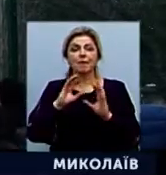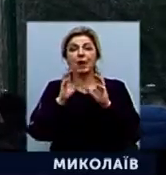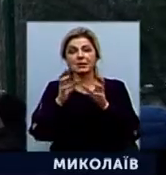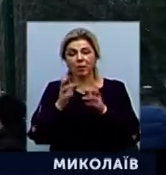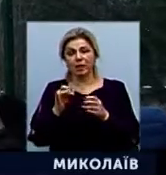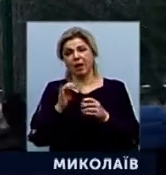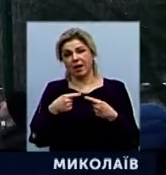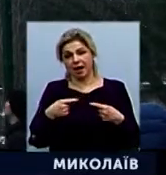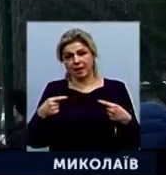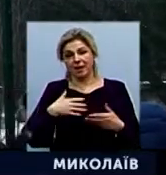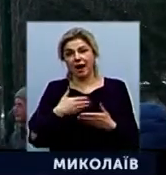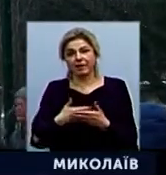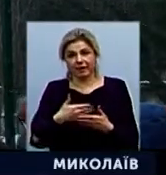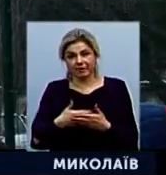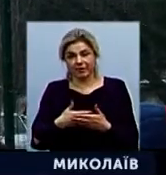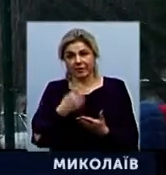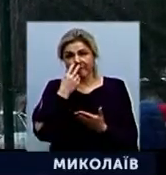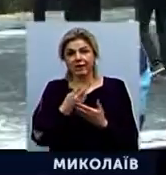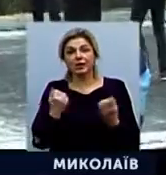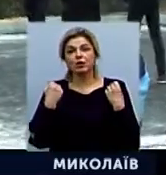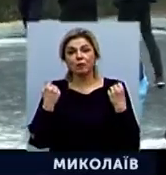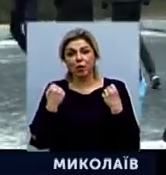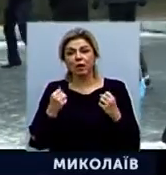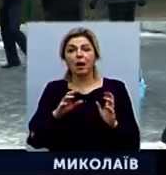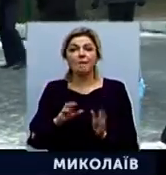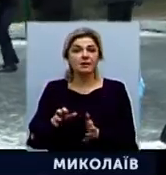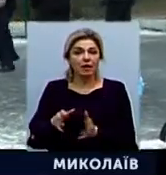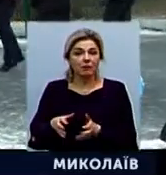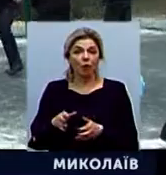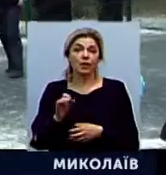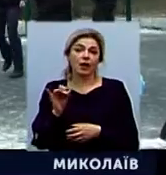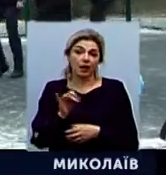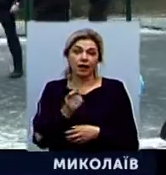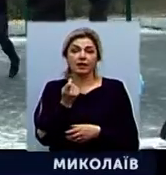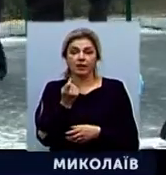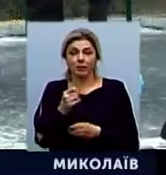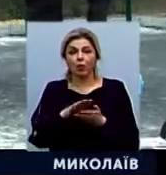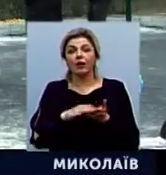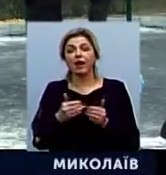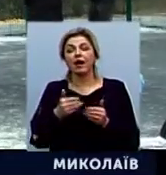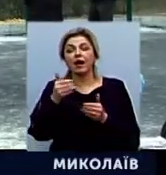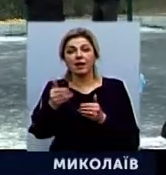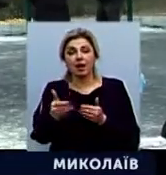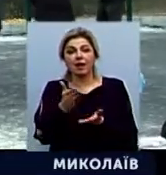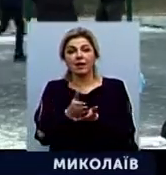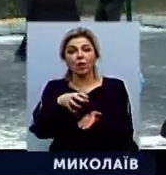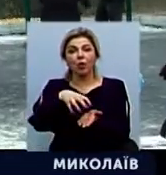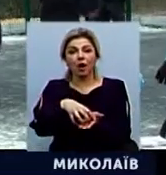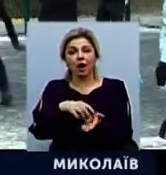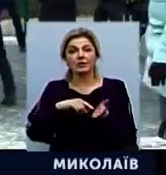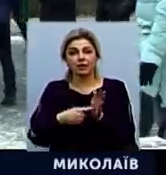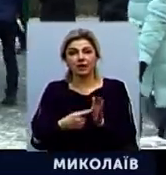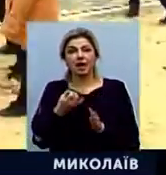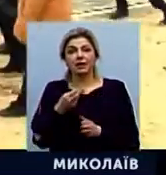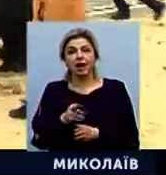зайнять активним видом спорту, таким як баскетбол. І трошечки далі там є локація для кросфіту